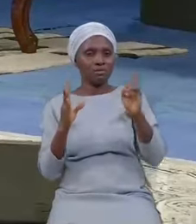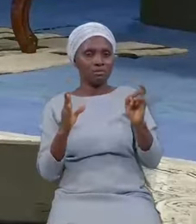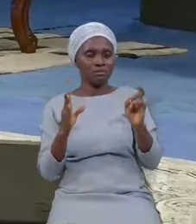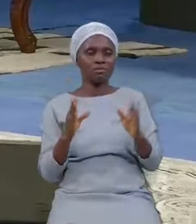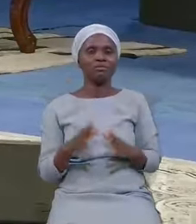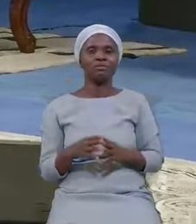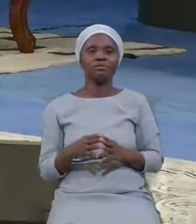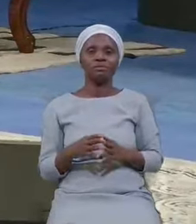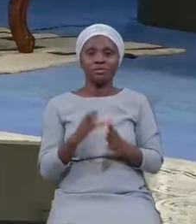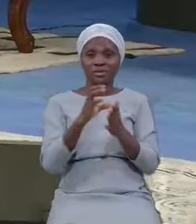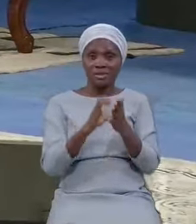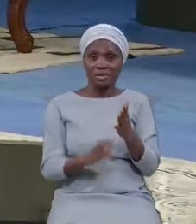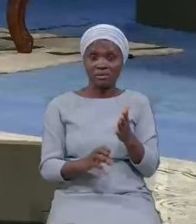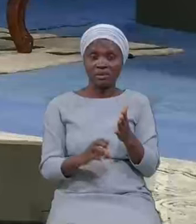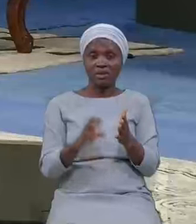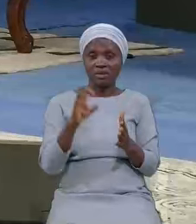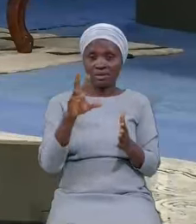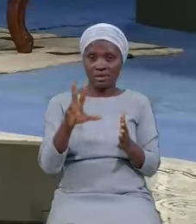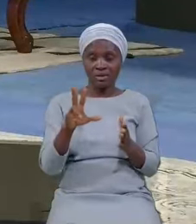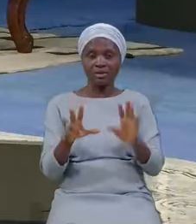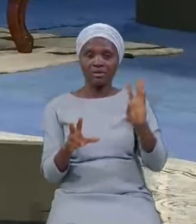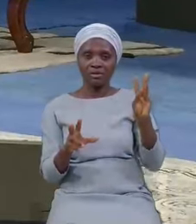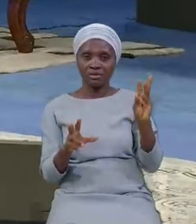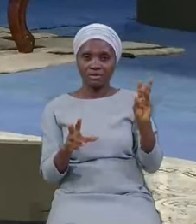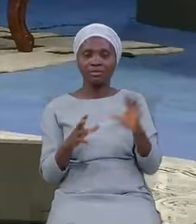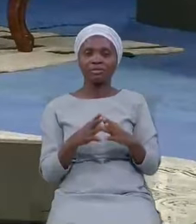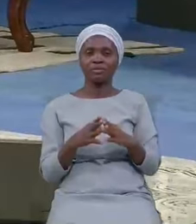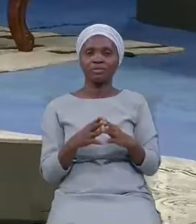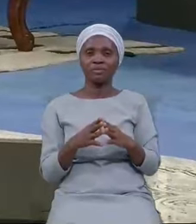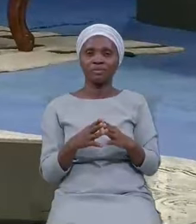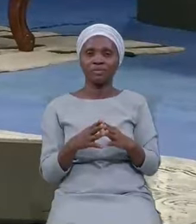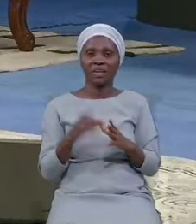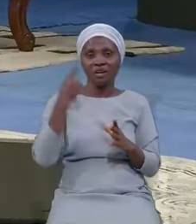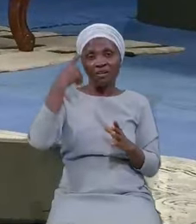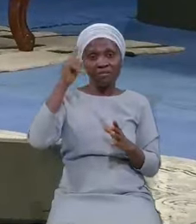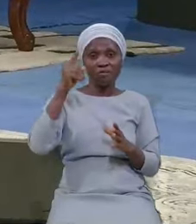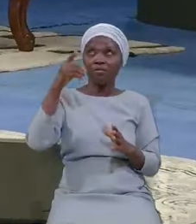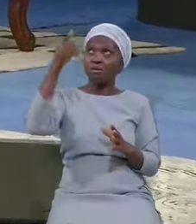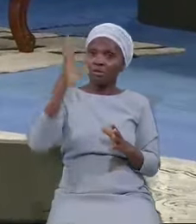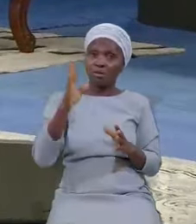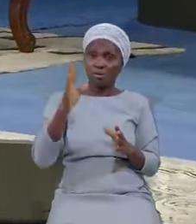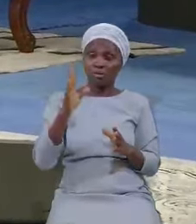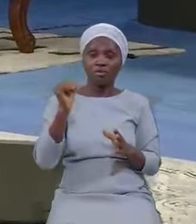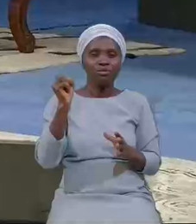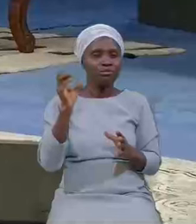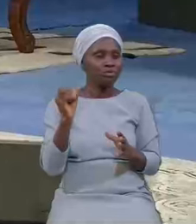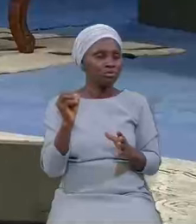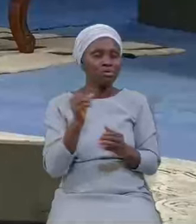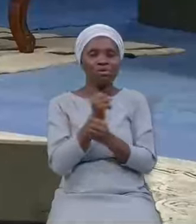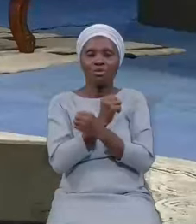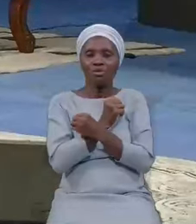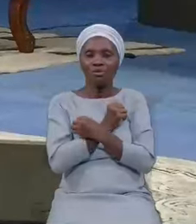Chapitre 3 de Jean, verset 16. Car Dieu a tant aimé le monde. Il met tout le monde